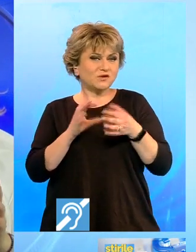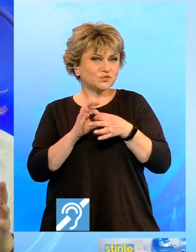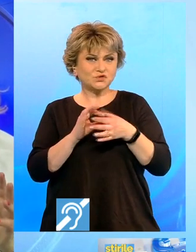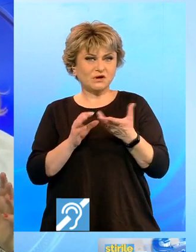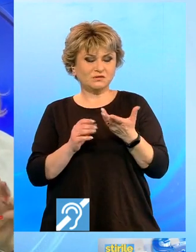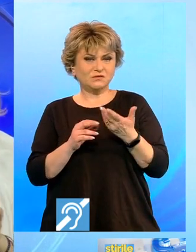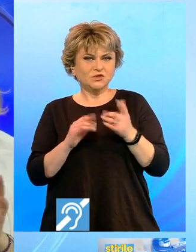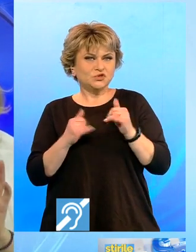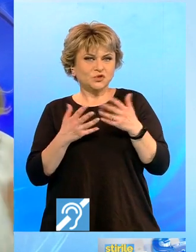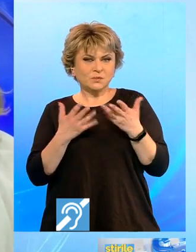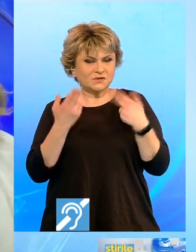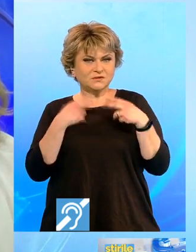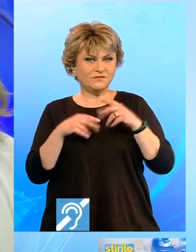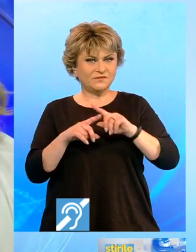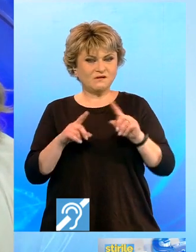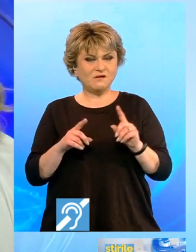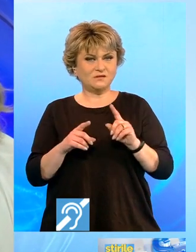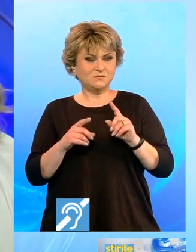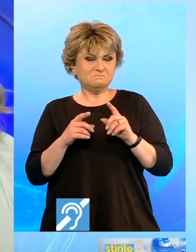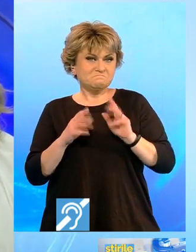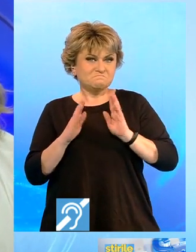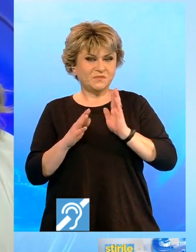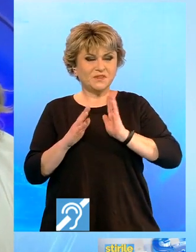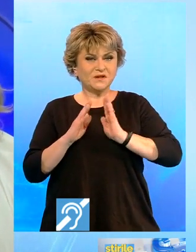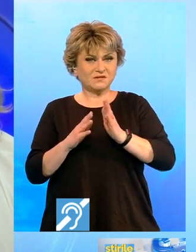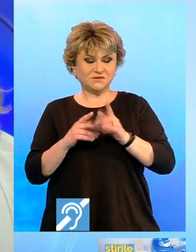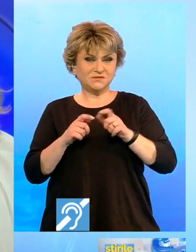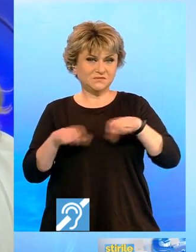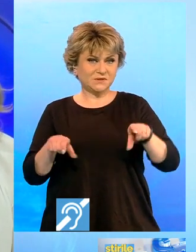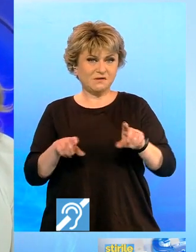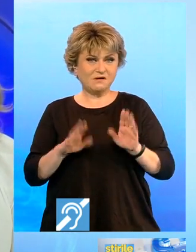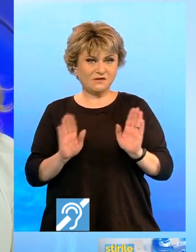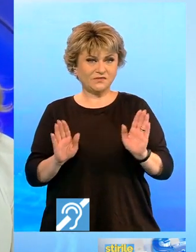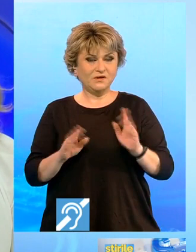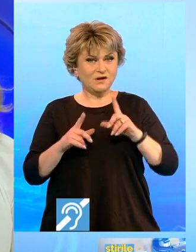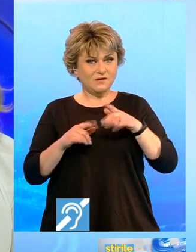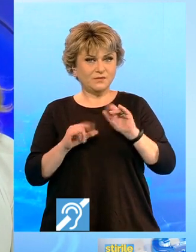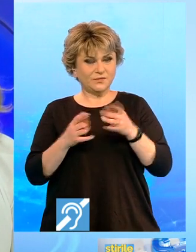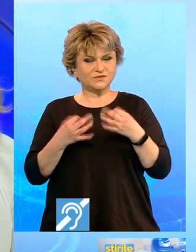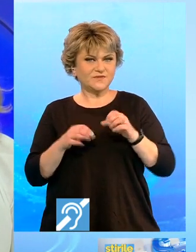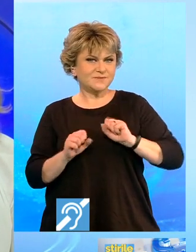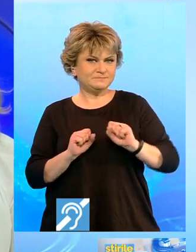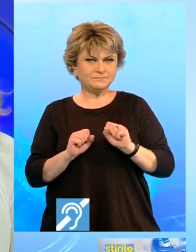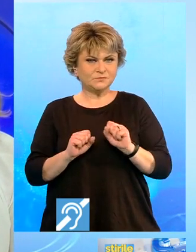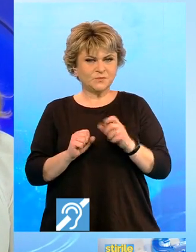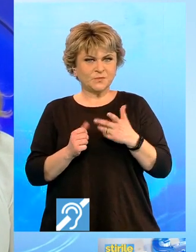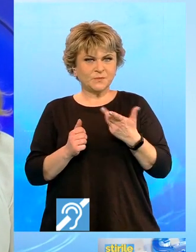prea înțeleg, au sentimentul că fiecare merge în direcții separate. Leii pot fi și ei tensionați de